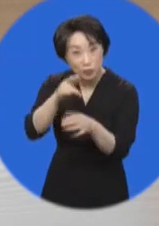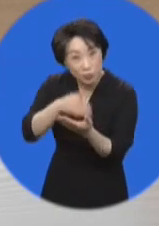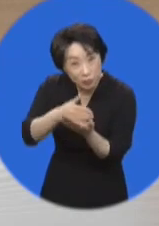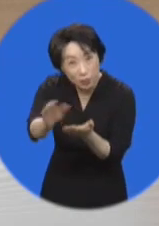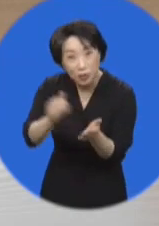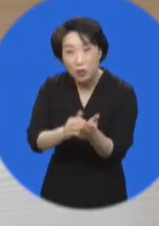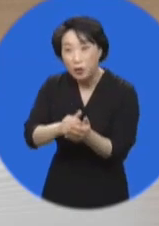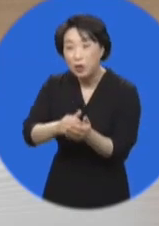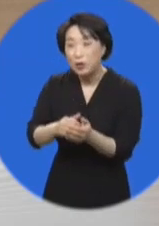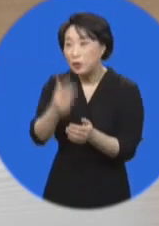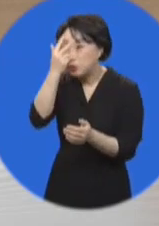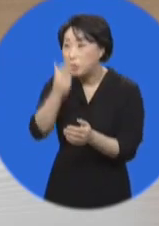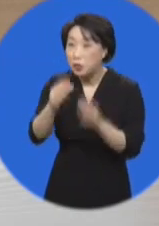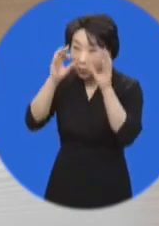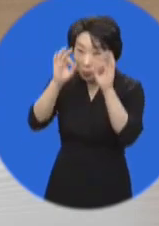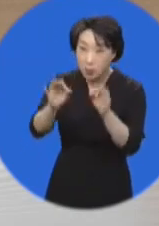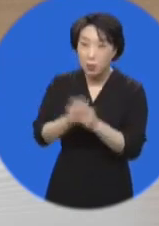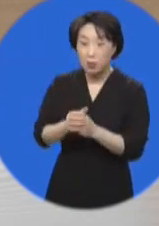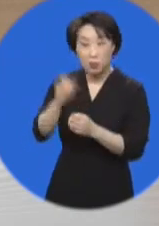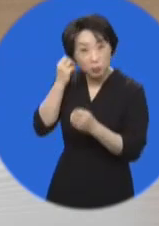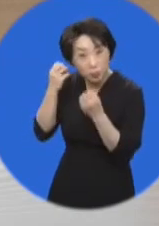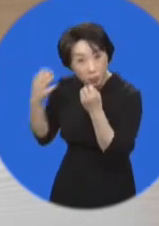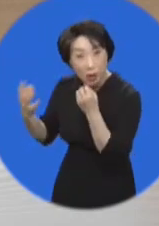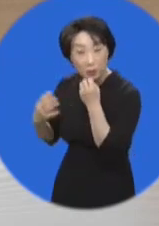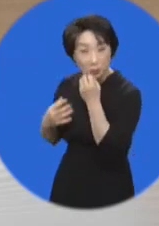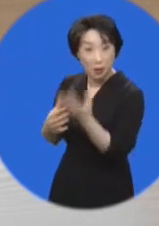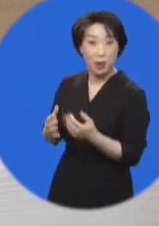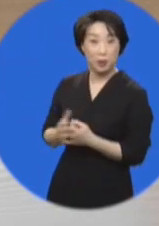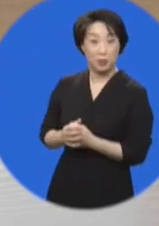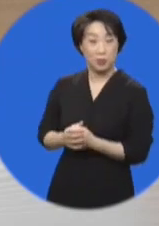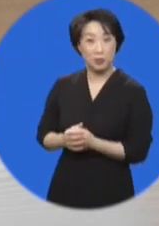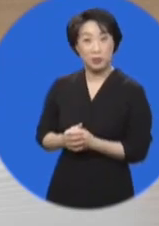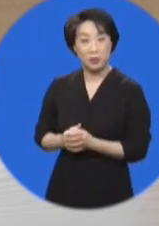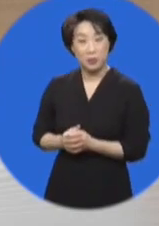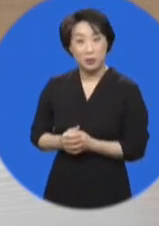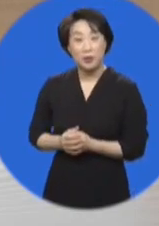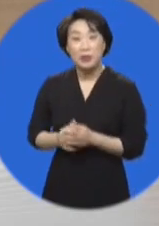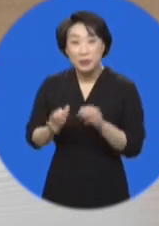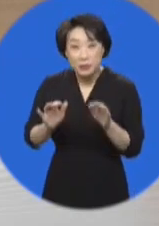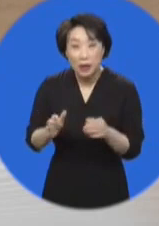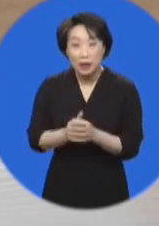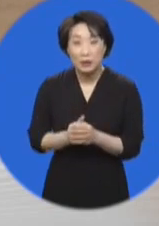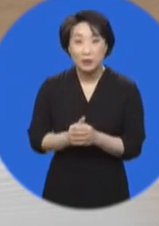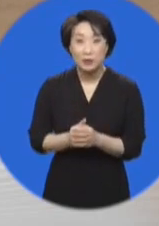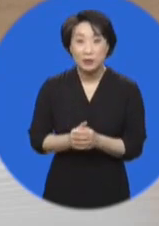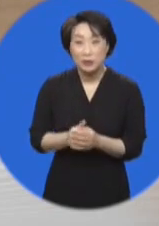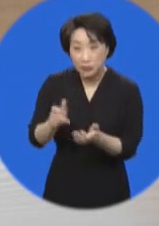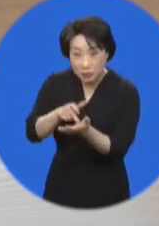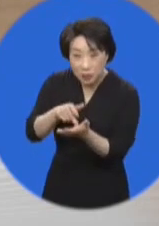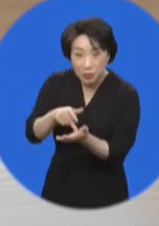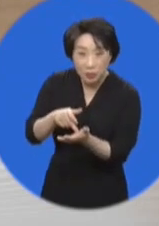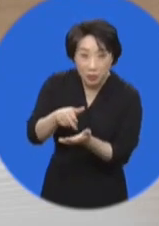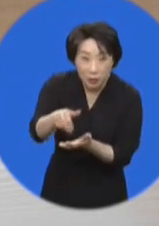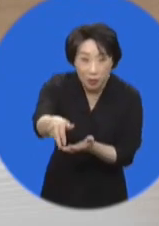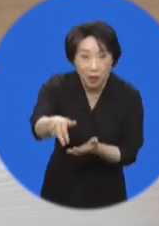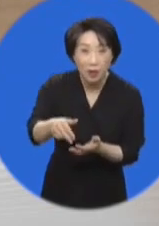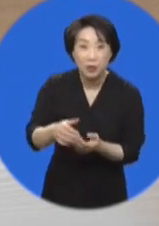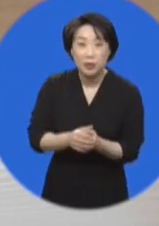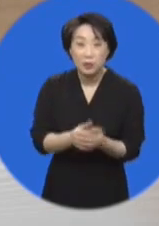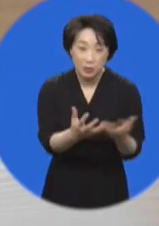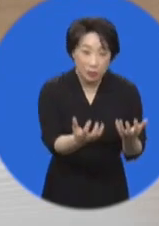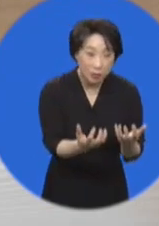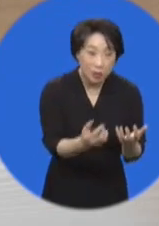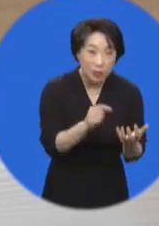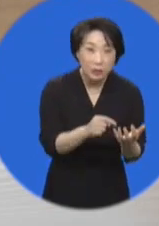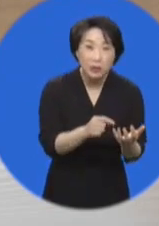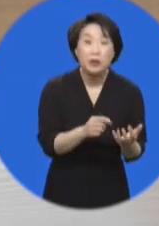쫓아내고 소경이 보고 귀머거리가 듣고 봉어리가 말하고 절름발이가 걷고 손마른